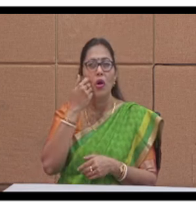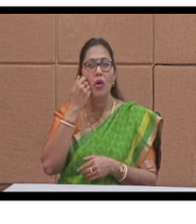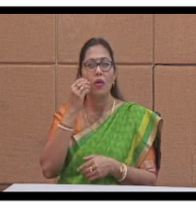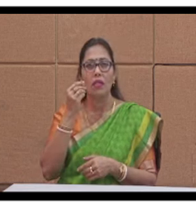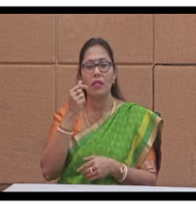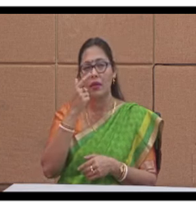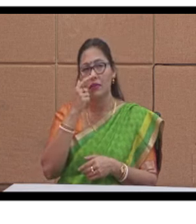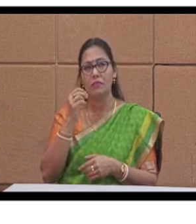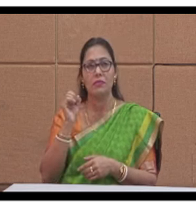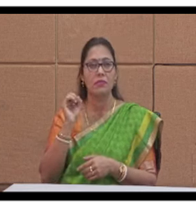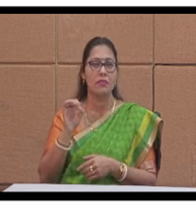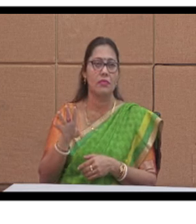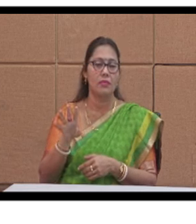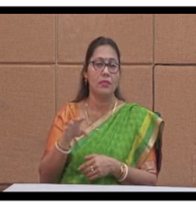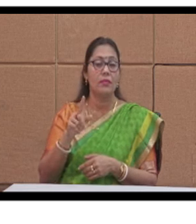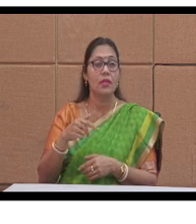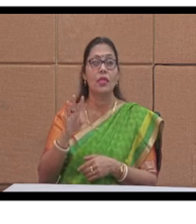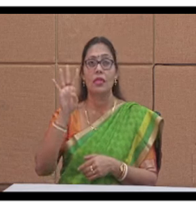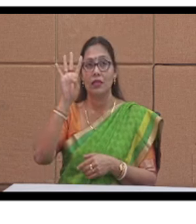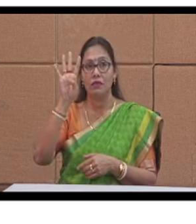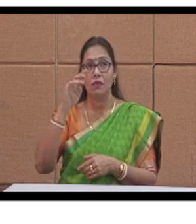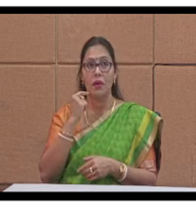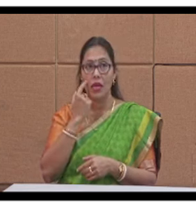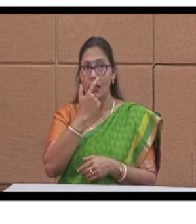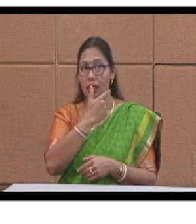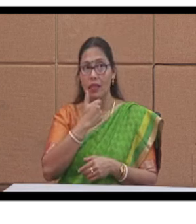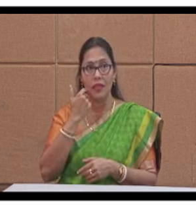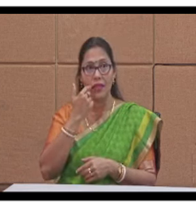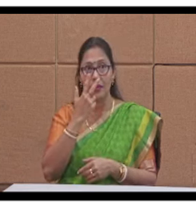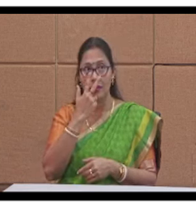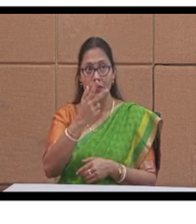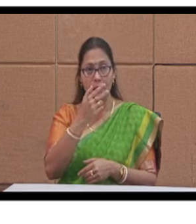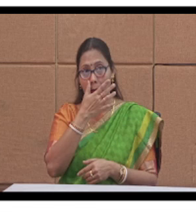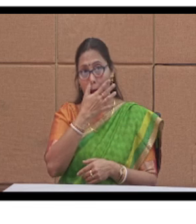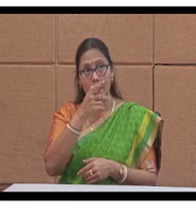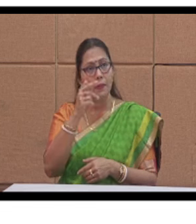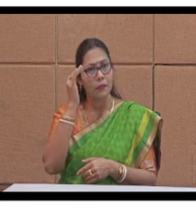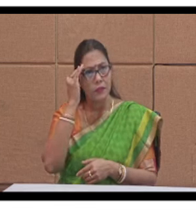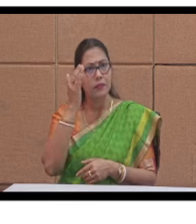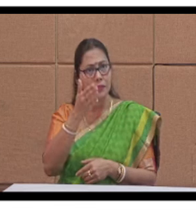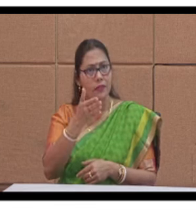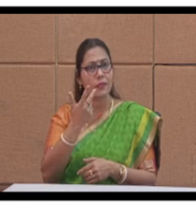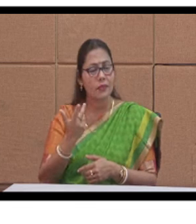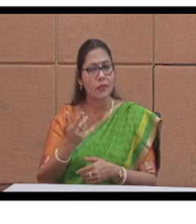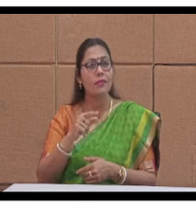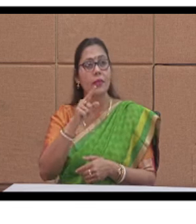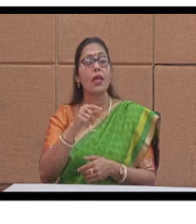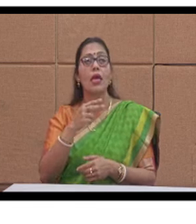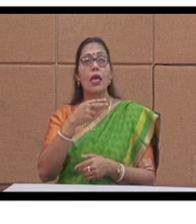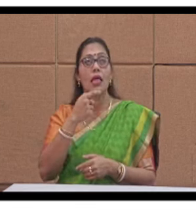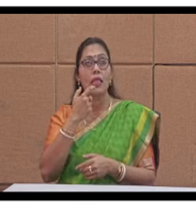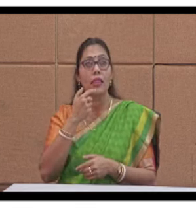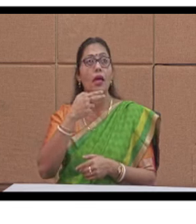যেতে পারে আর যে চার রকমের দাঁত তুমি দেখলে তুমি কি জানার চেষ্টা করবে এ